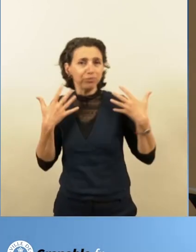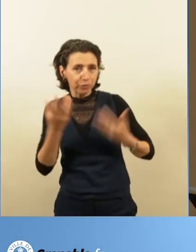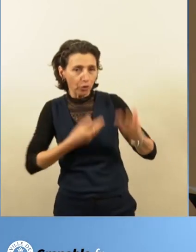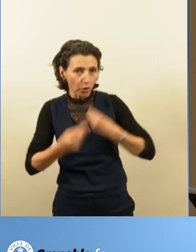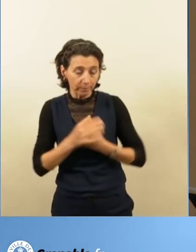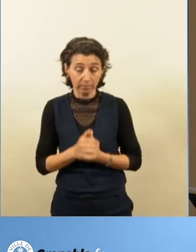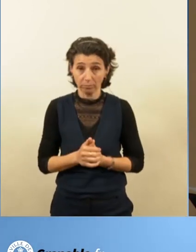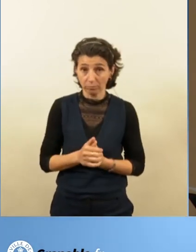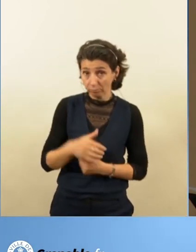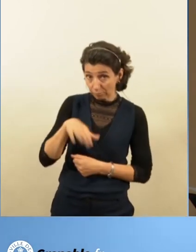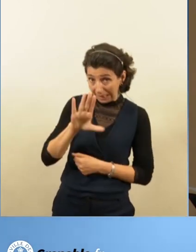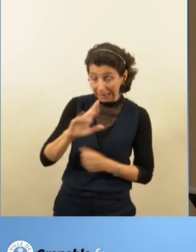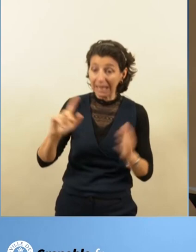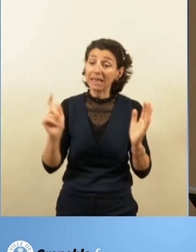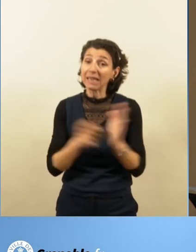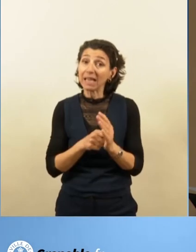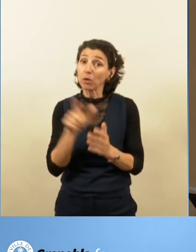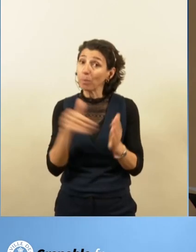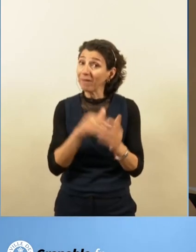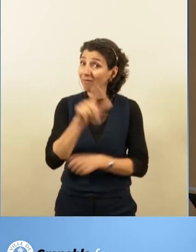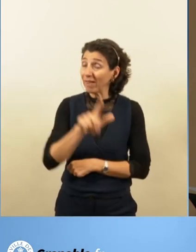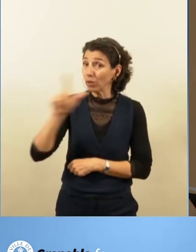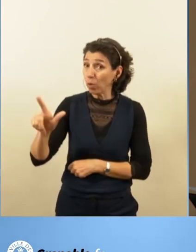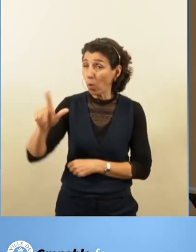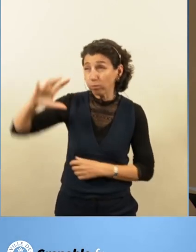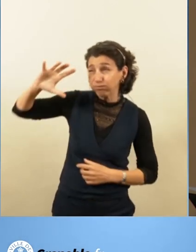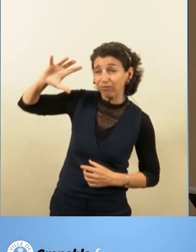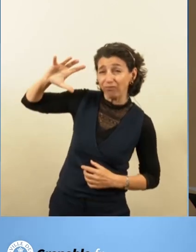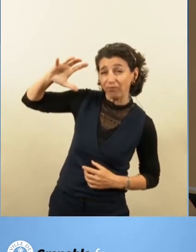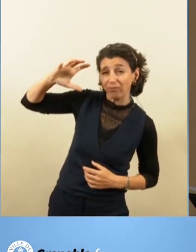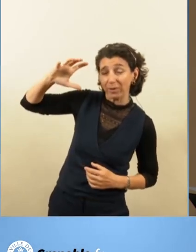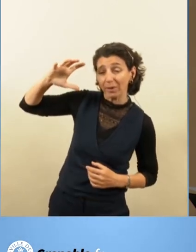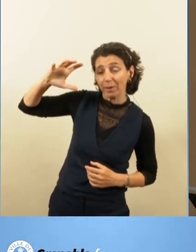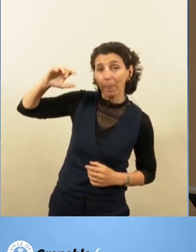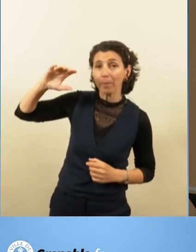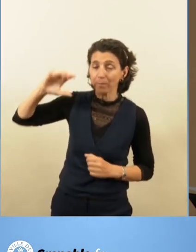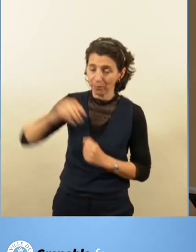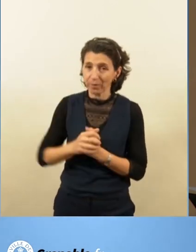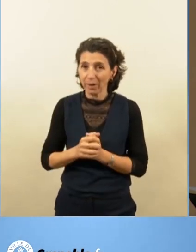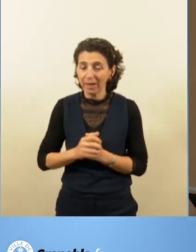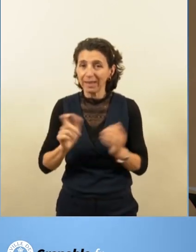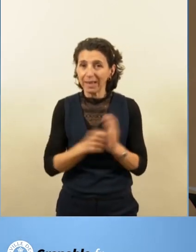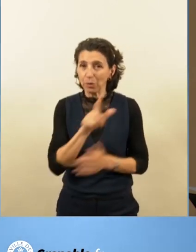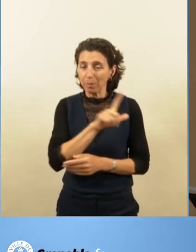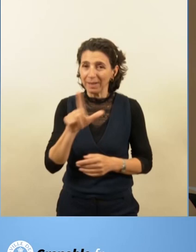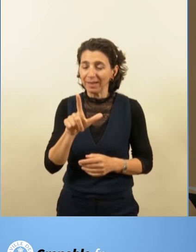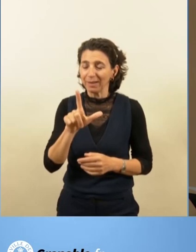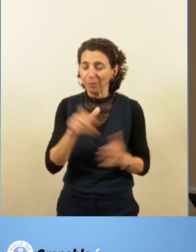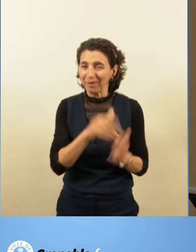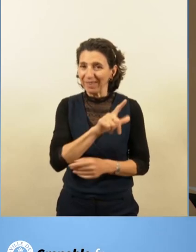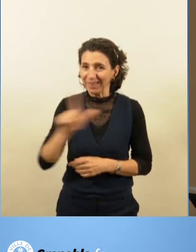pourtant en 2022 la canicule était à 70% donc non la canicule pardon était là